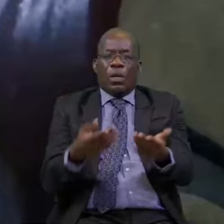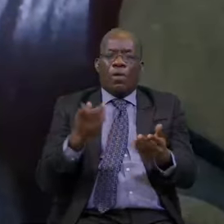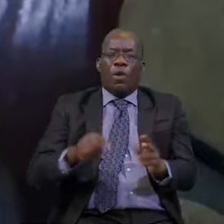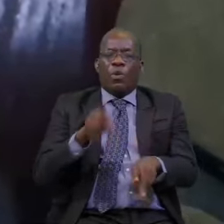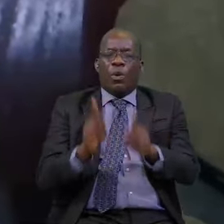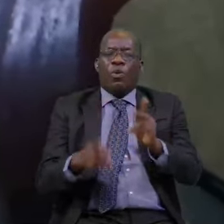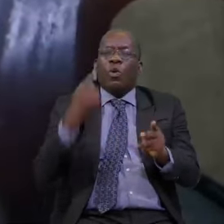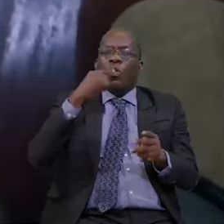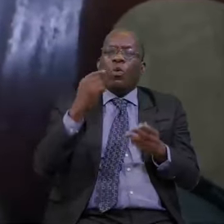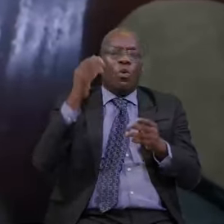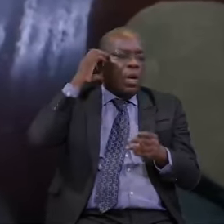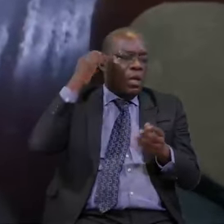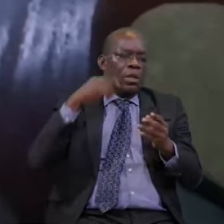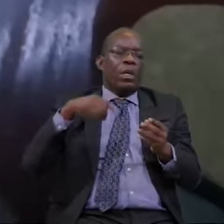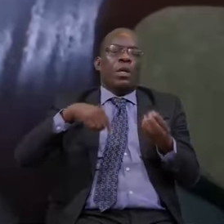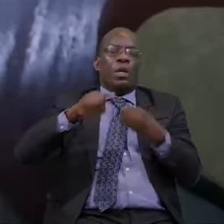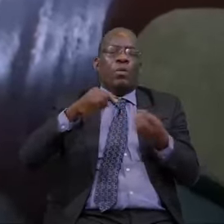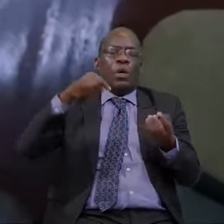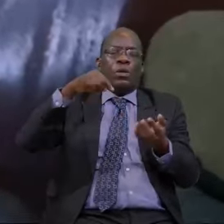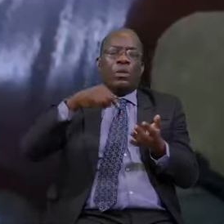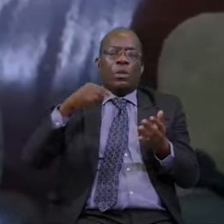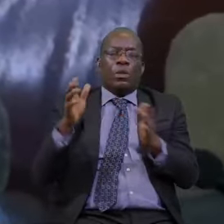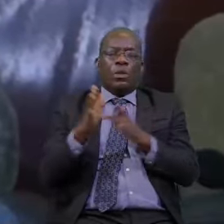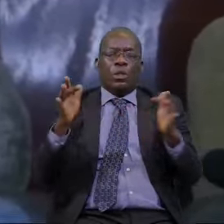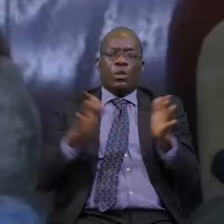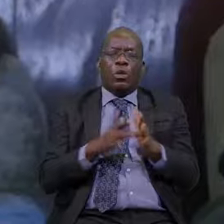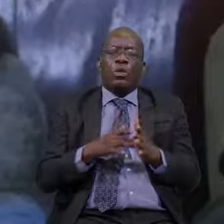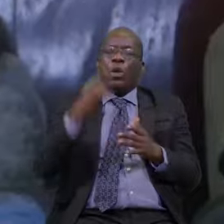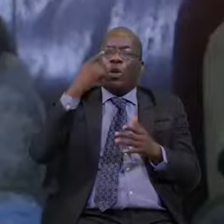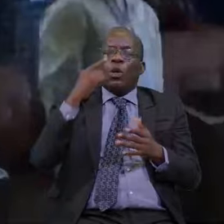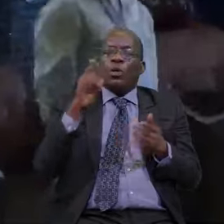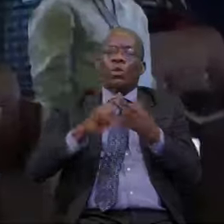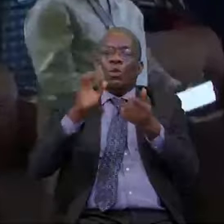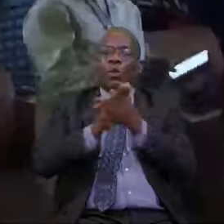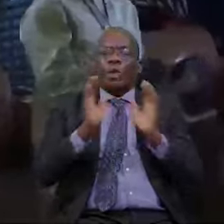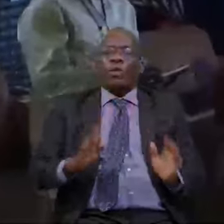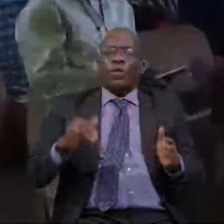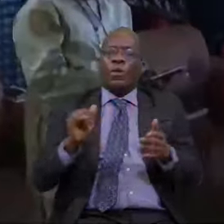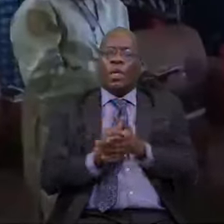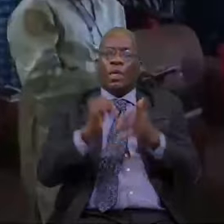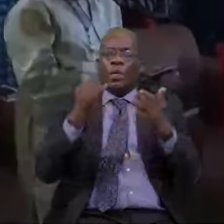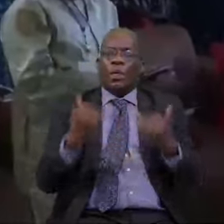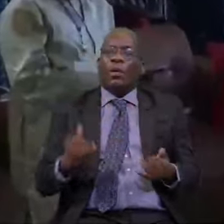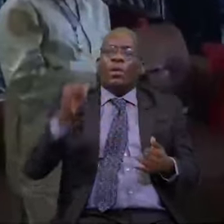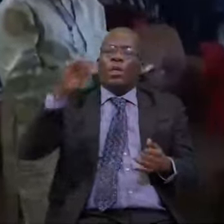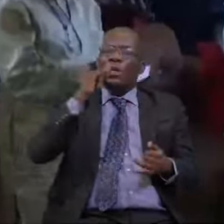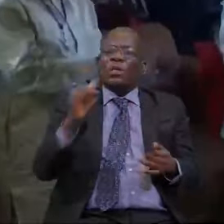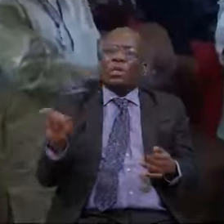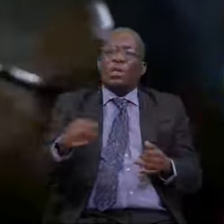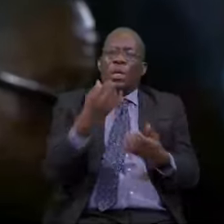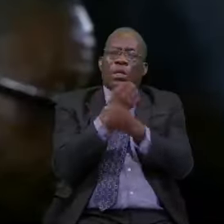ceux qui ont appris ceci de Jésus de croire et que maintenant, il est leur Sauveur. Il est